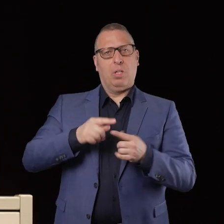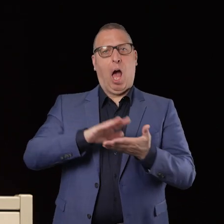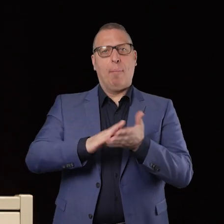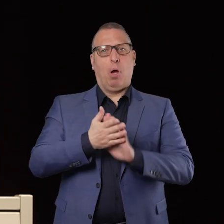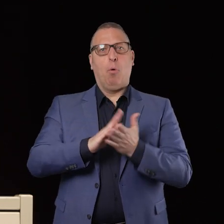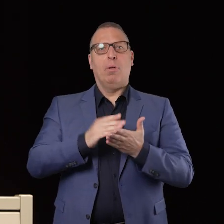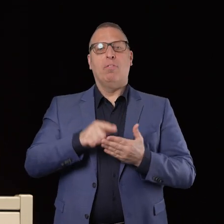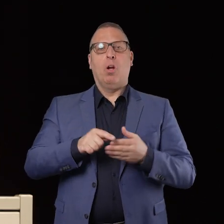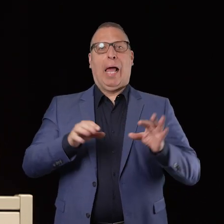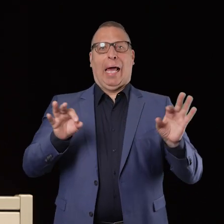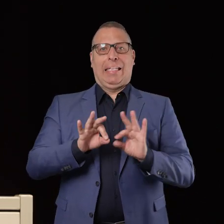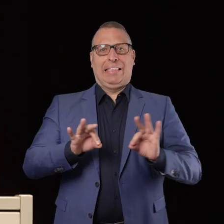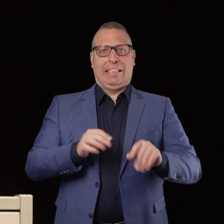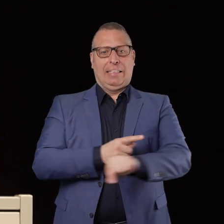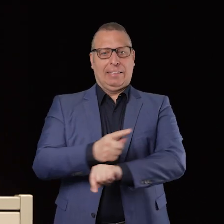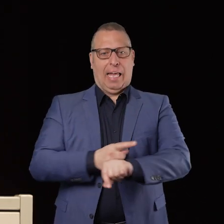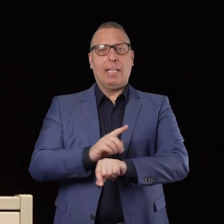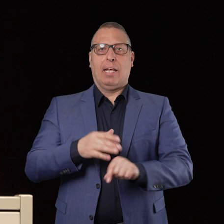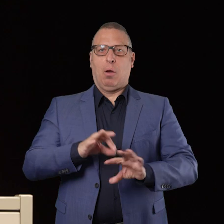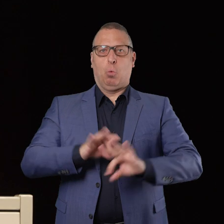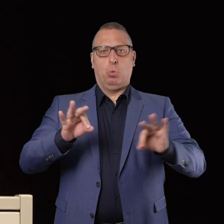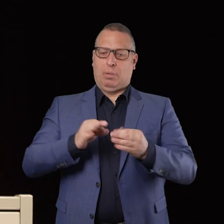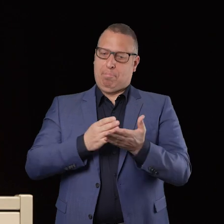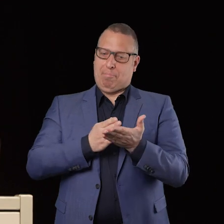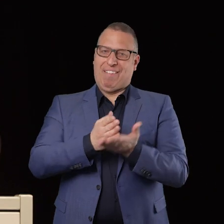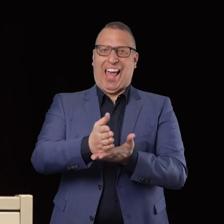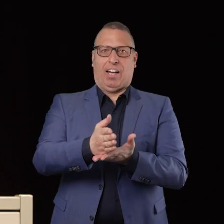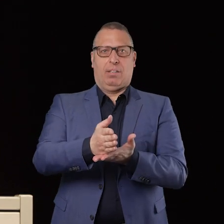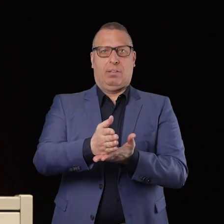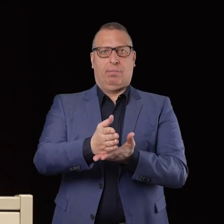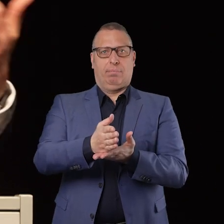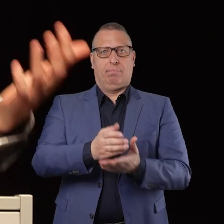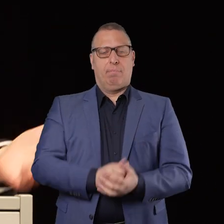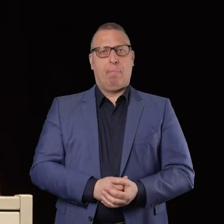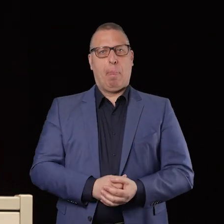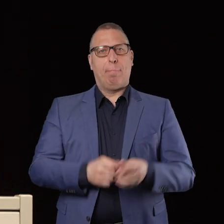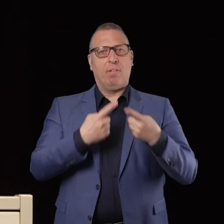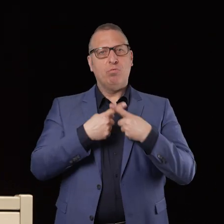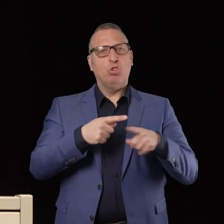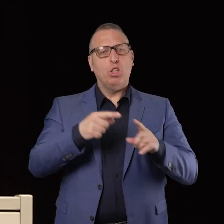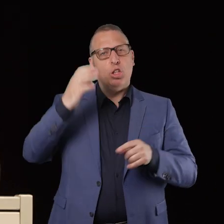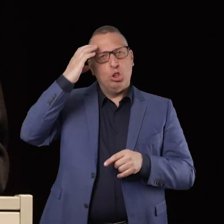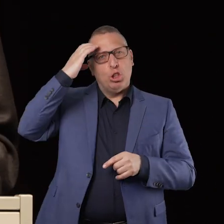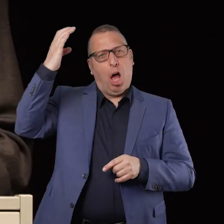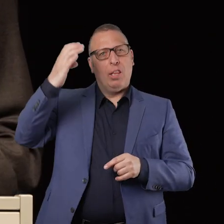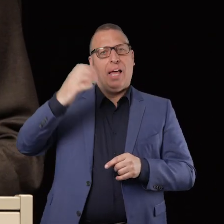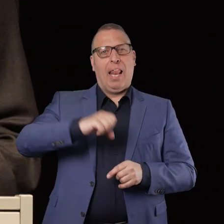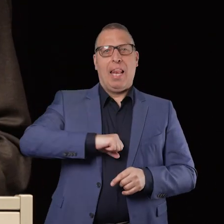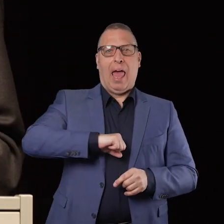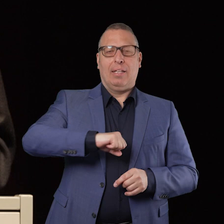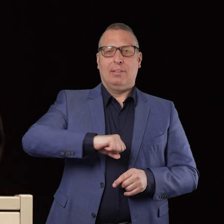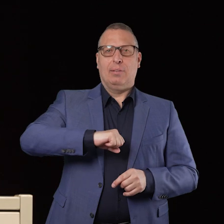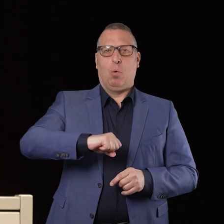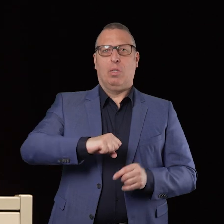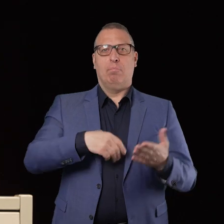Abkommen auch in Krisenzeiten bewährt. etliche staatliche Leistungen,